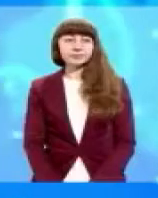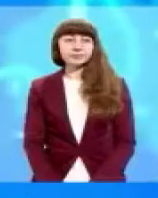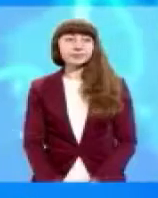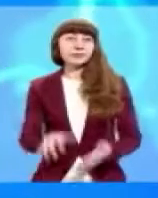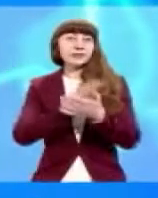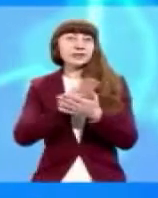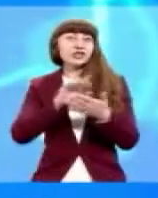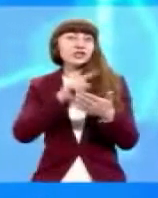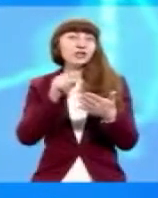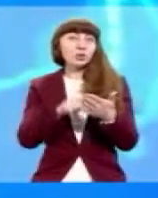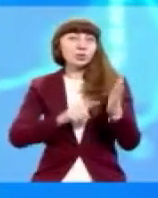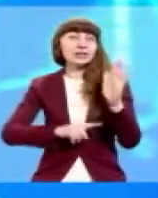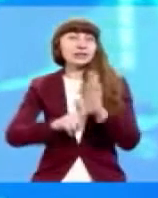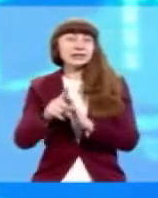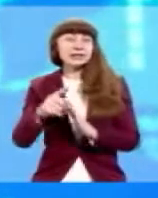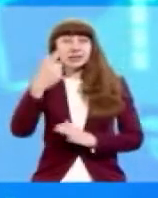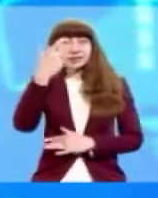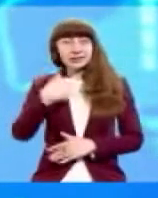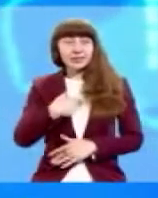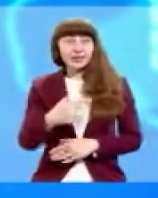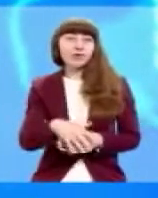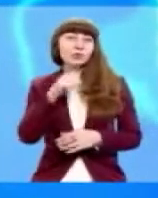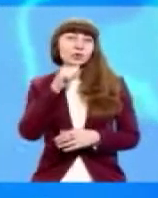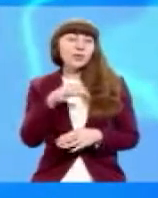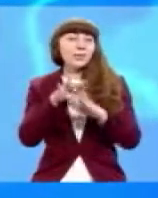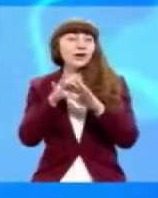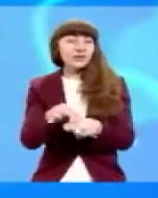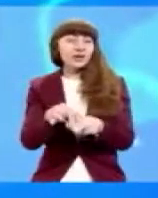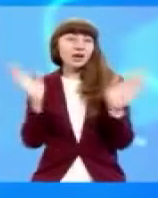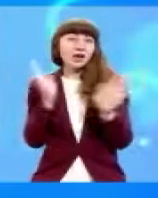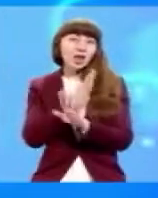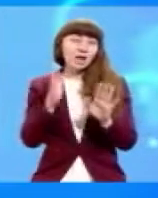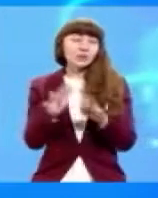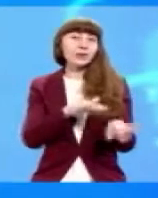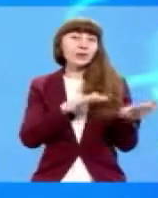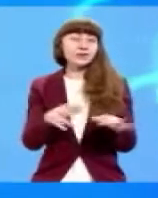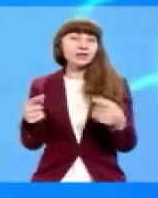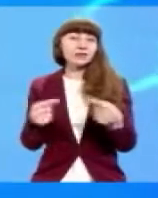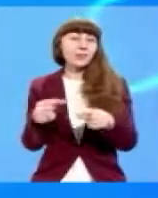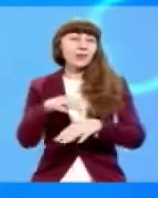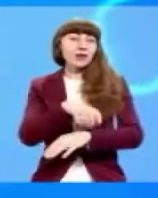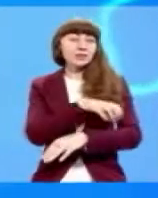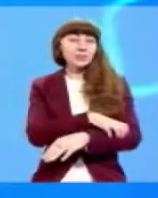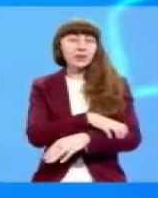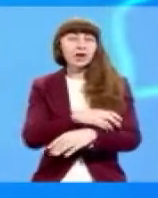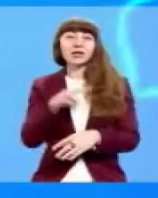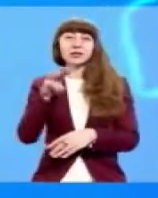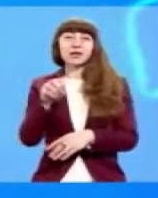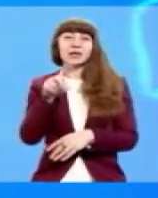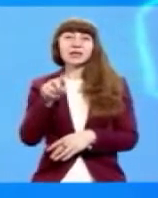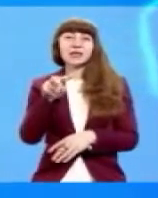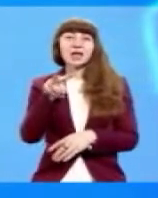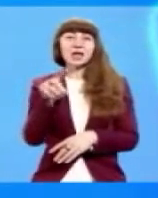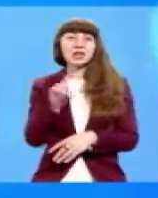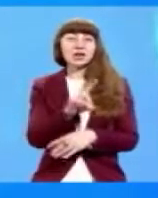чистый город начинается с тебя в кустаная прошла экологическая акция в рамках партийного проекта то за лайк основная цель очисти